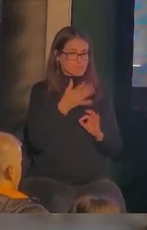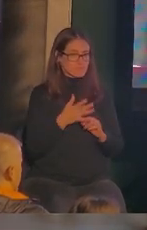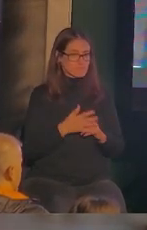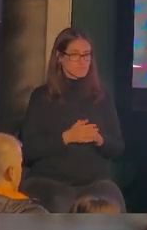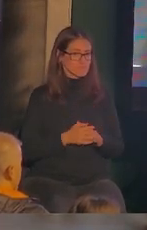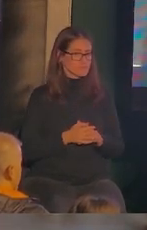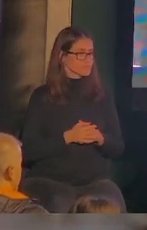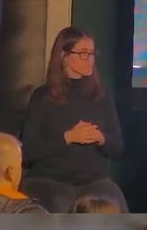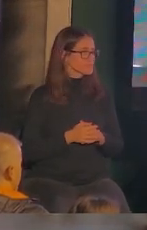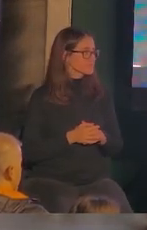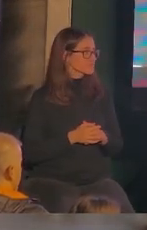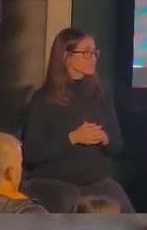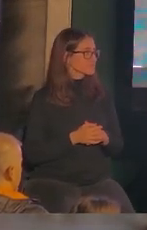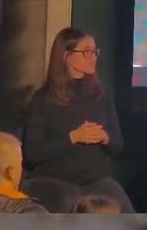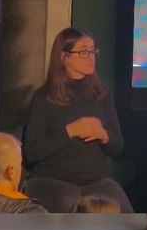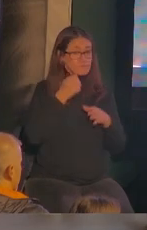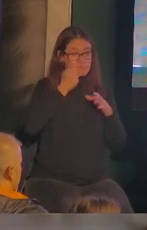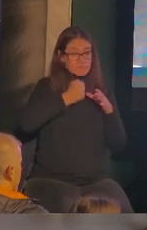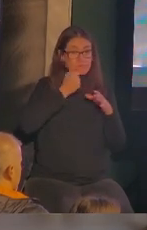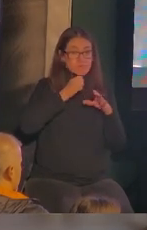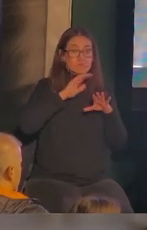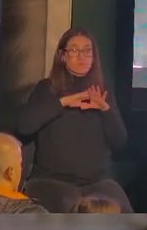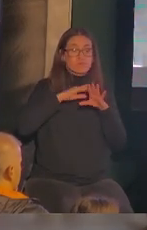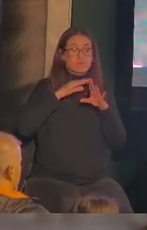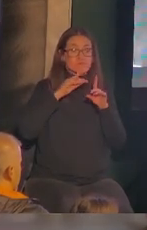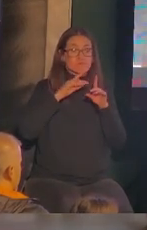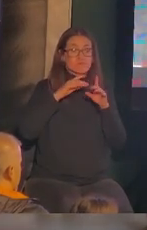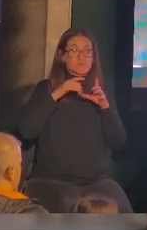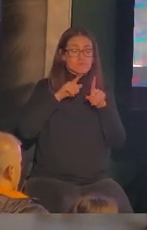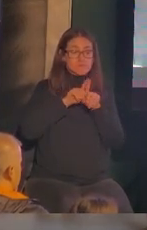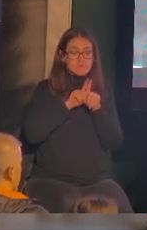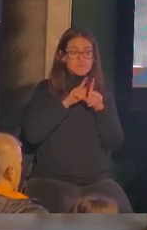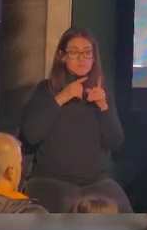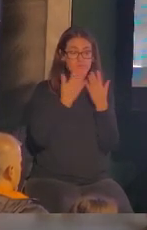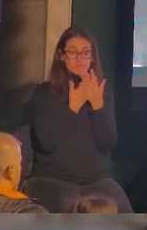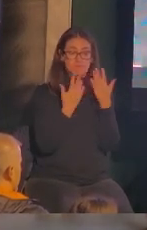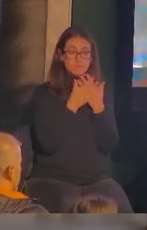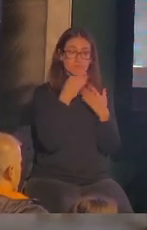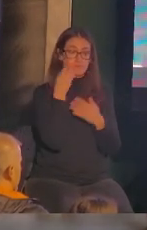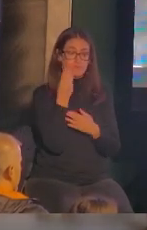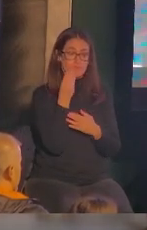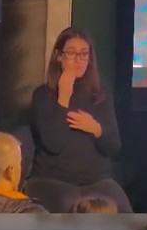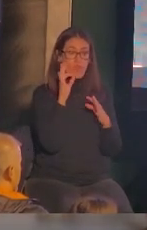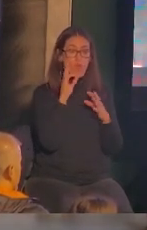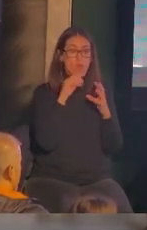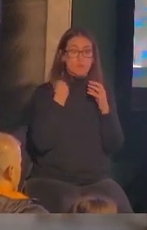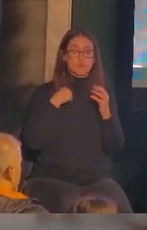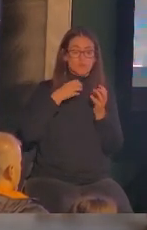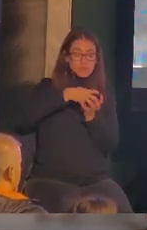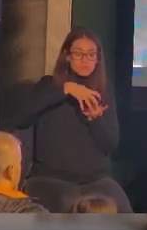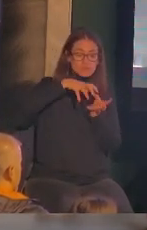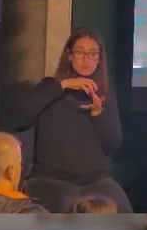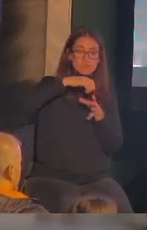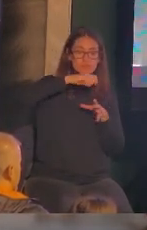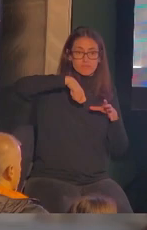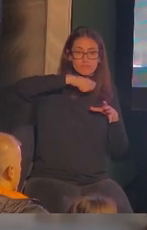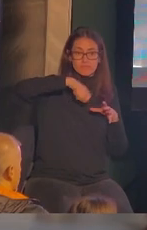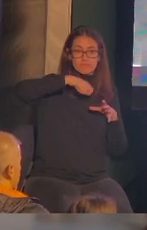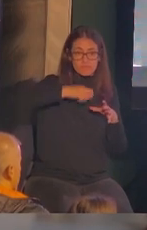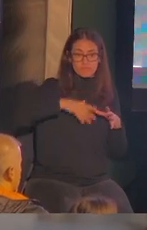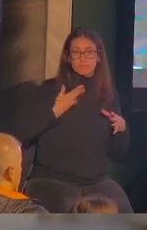per barrejar-ho millor. També ho podríeu fer amb una varilla a casa, amb una vareta.